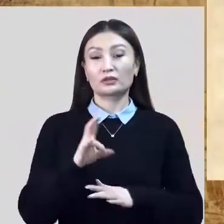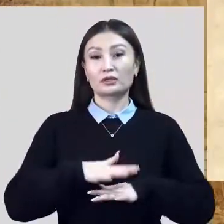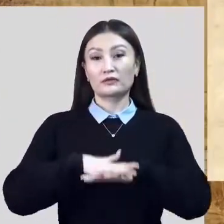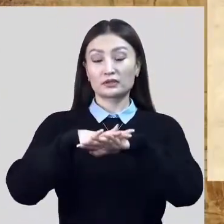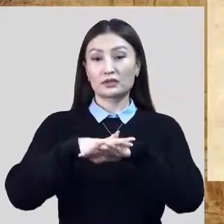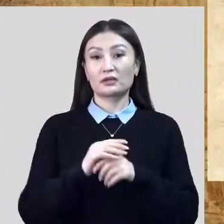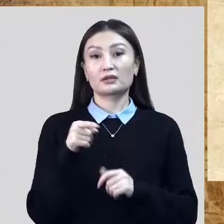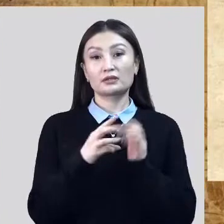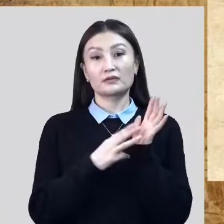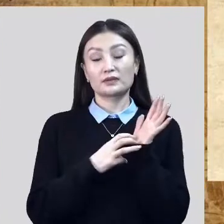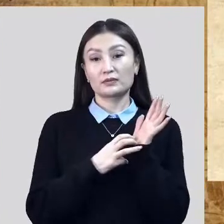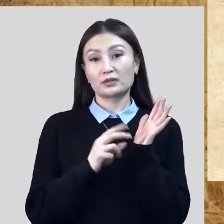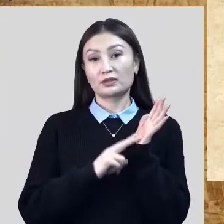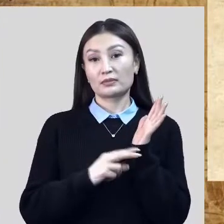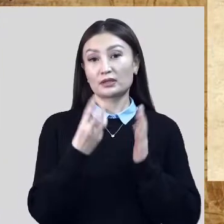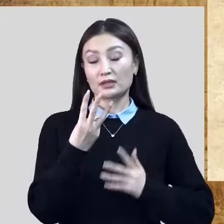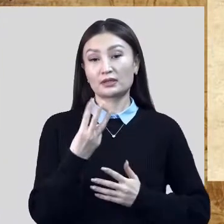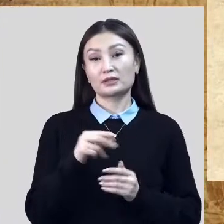восстание